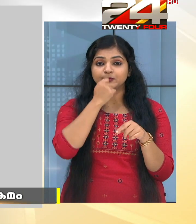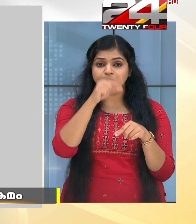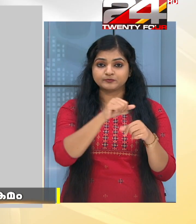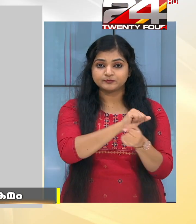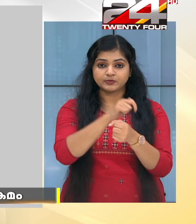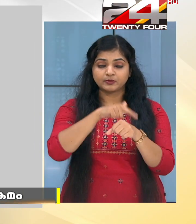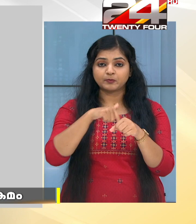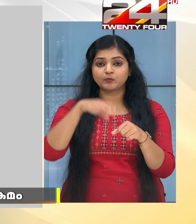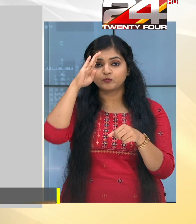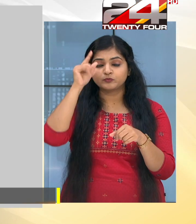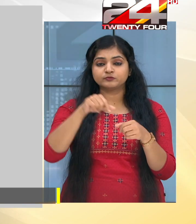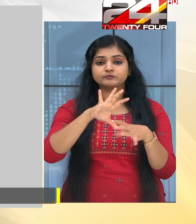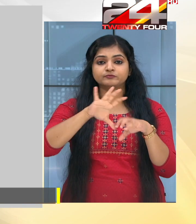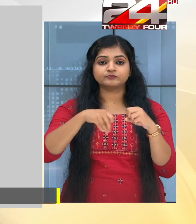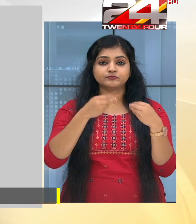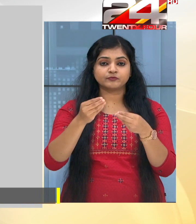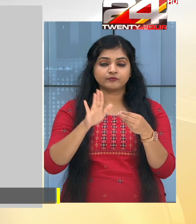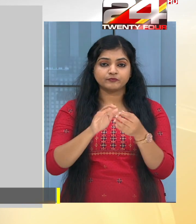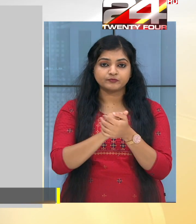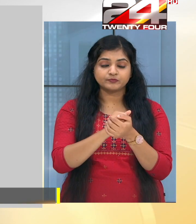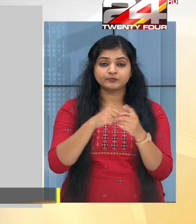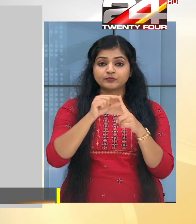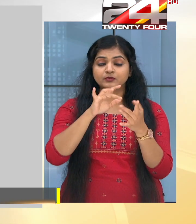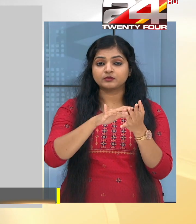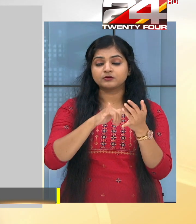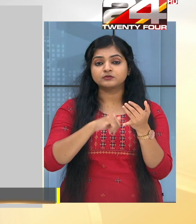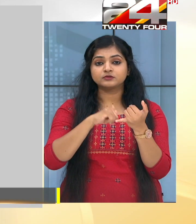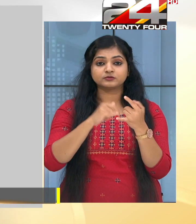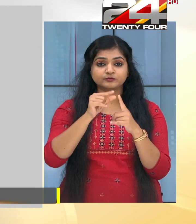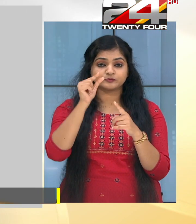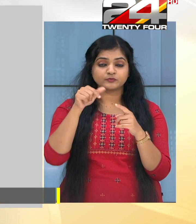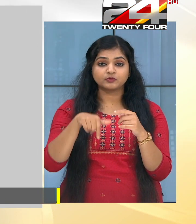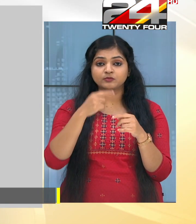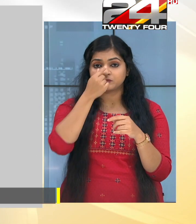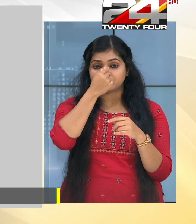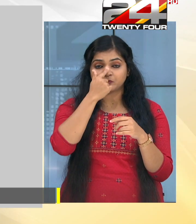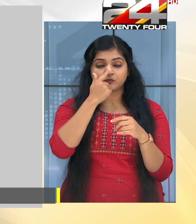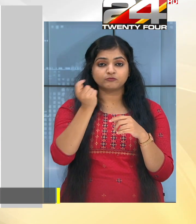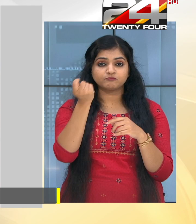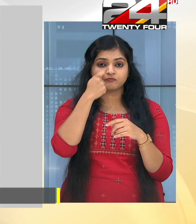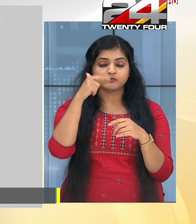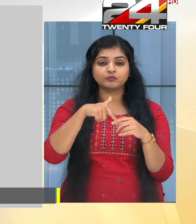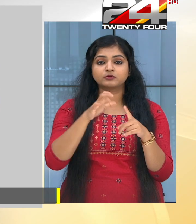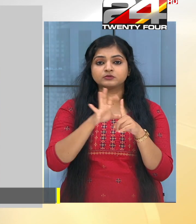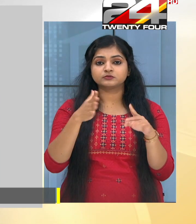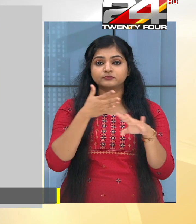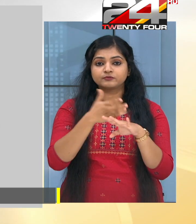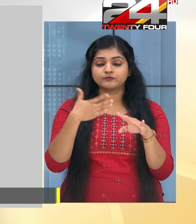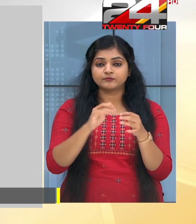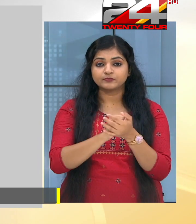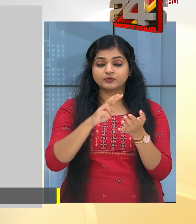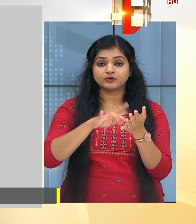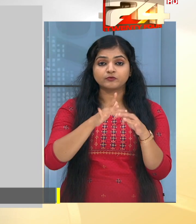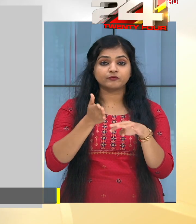ആക്രമണമുണ്ടായി. കോട്ടയം പാമ്പാടി പോലീസ് സ്റ്റേഷനിലെ സീനിയർ സിവിൽ പോലീസ് ഓഫീസർ ജിബിൻ ലോബോയുടെ മൂക്കിന് ആക്രമണത്തിൽ ഗുരുതര പരിക്കേറ്റു. നെടുങ്കുഴി